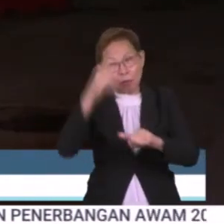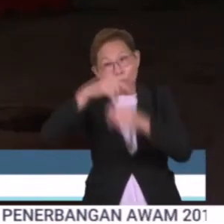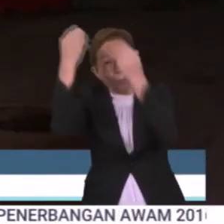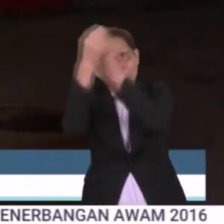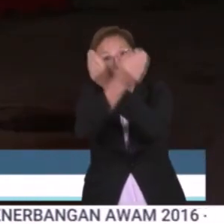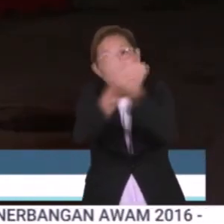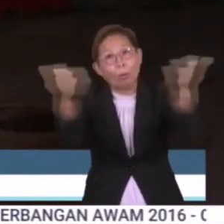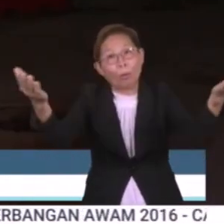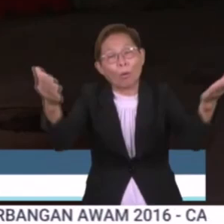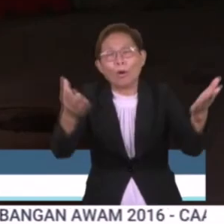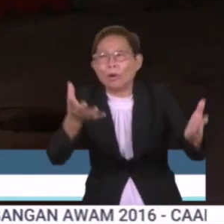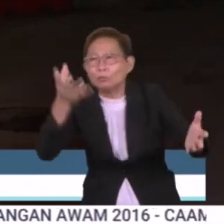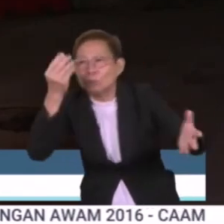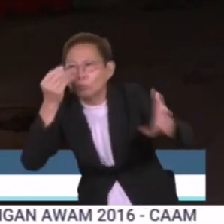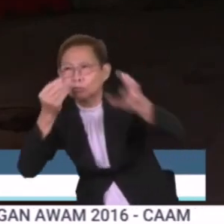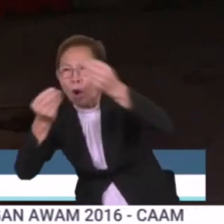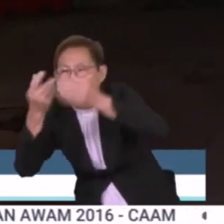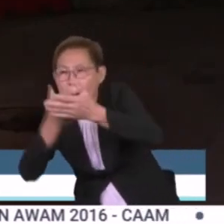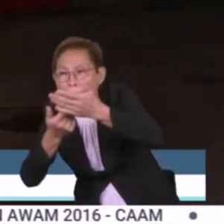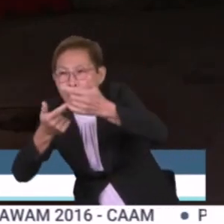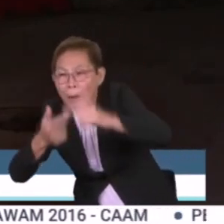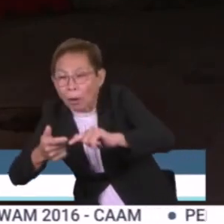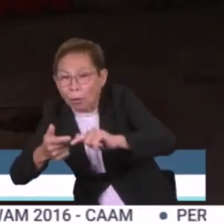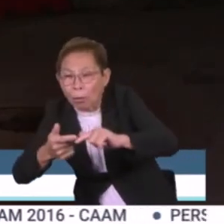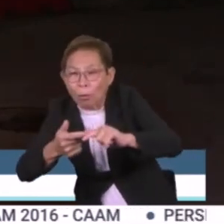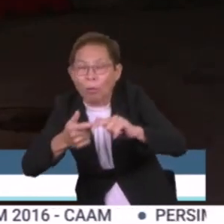membawakan untuk mengikuti perkembangan